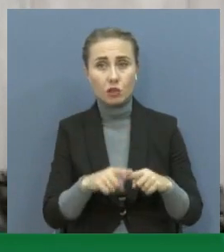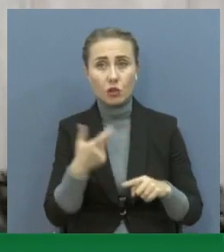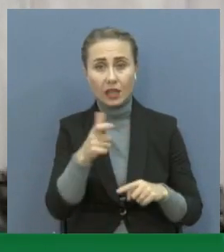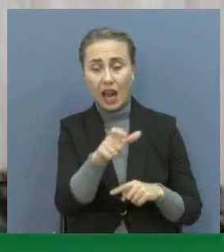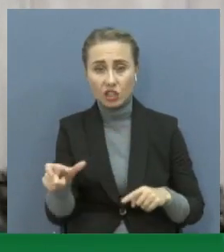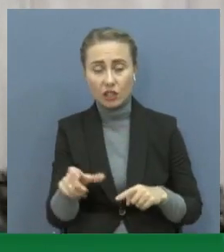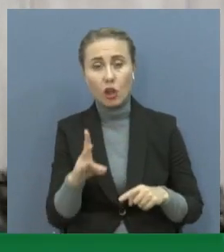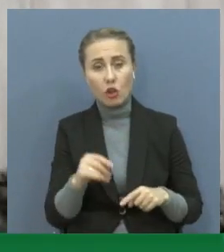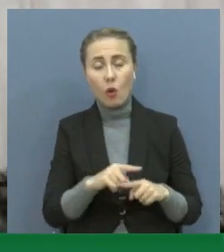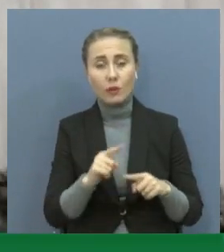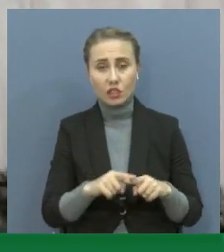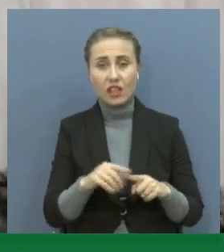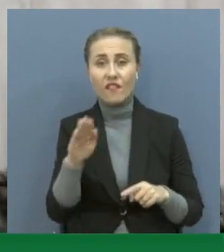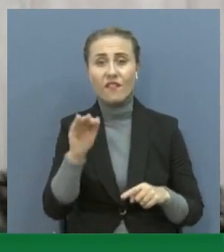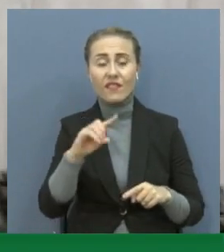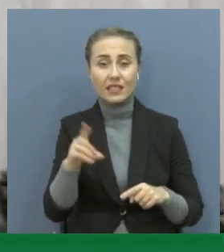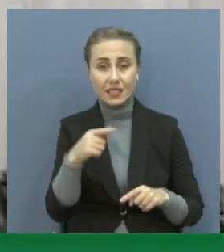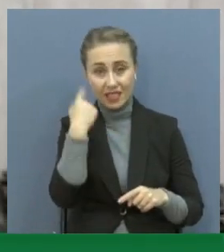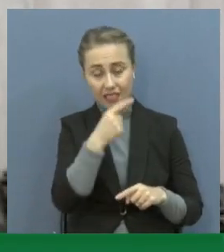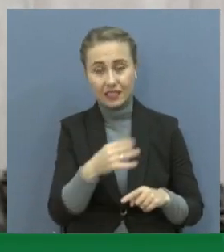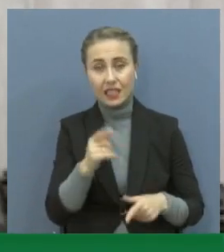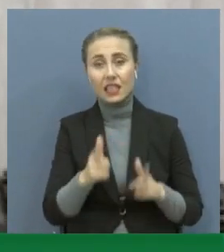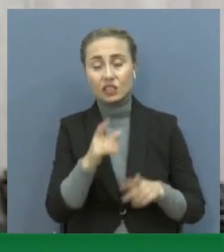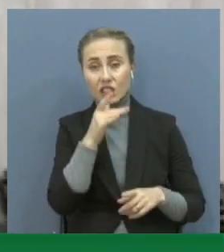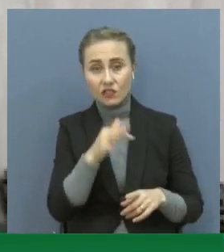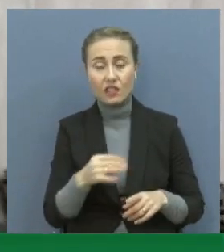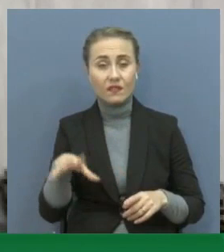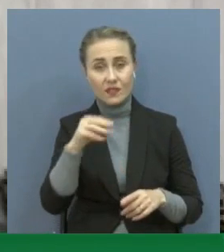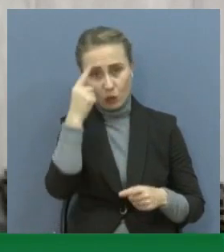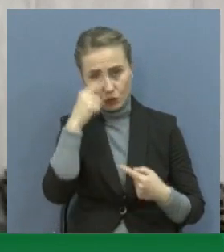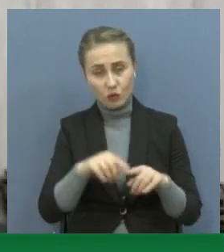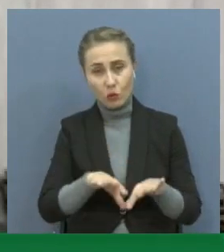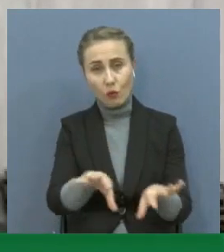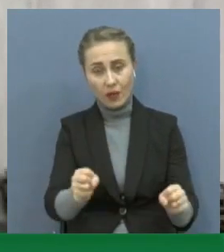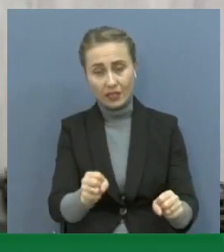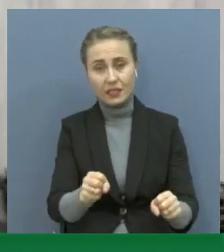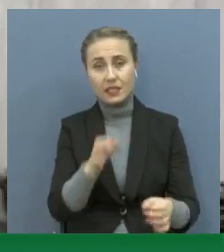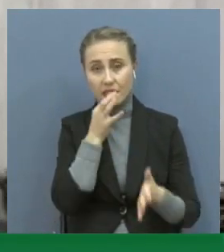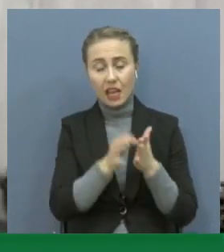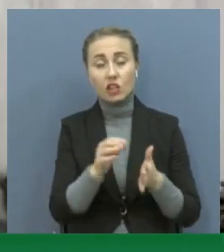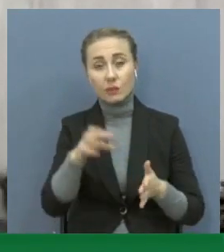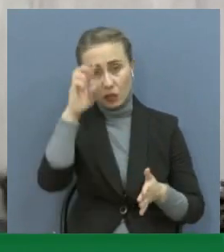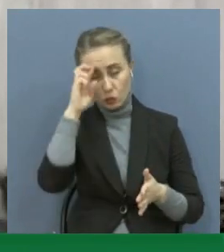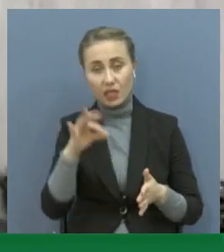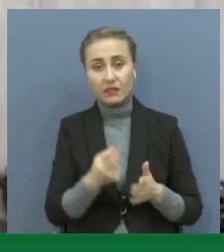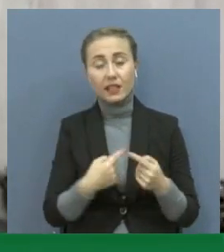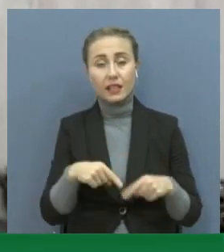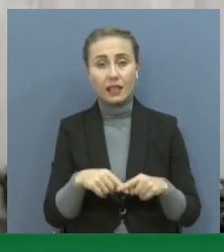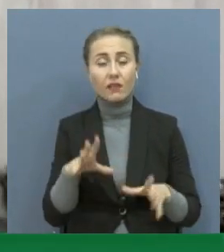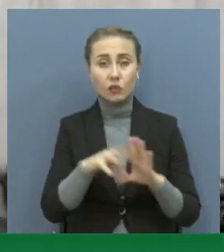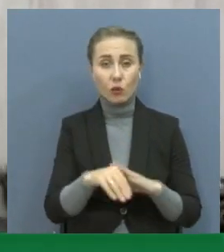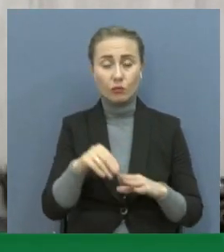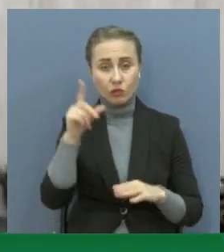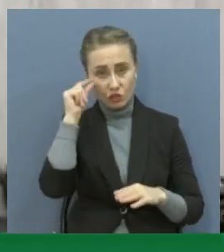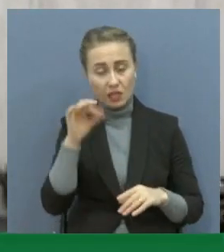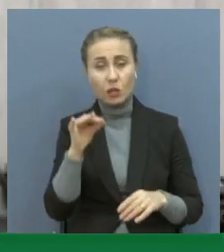гражданами, но и между юридическими лицами. То есть в настоящее время все институты власти, скажем, да, также государственных организаций, в том числе суды,